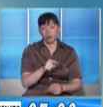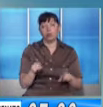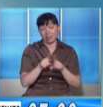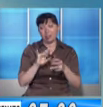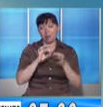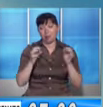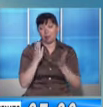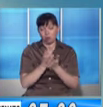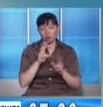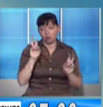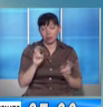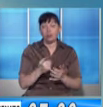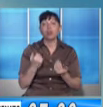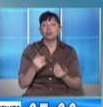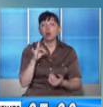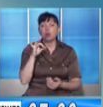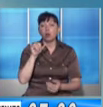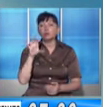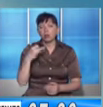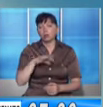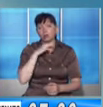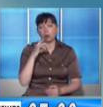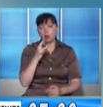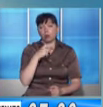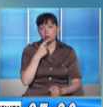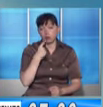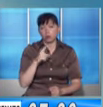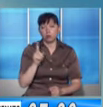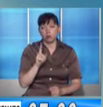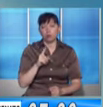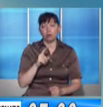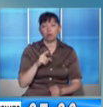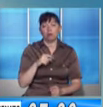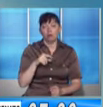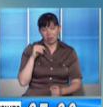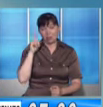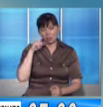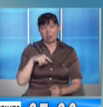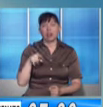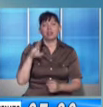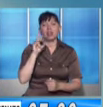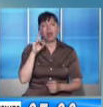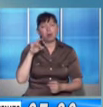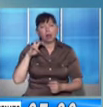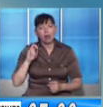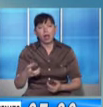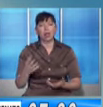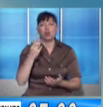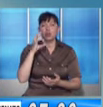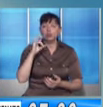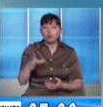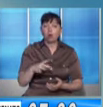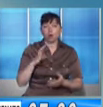Acum, domnul Renato Osate a declarat nu odată că se cunoaște personal și cu Caramalac și cu Șor. A fost